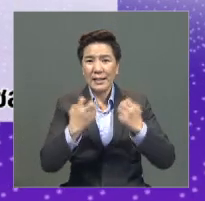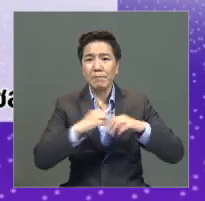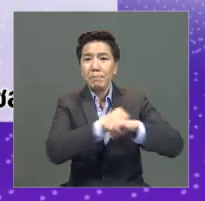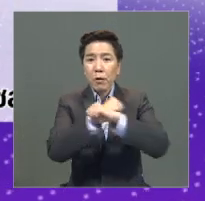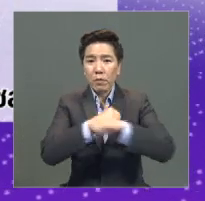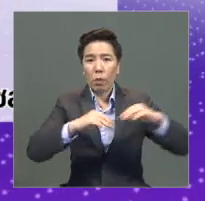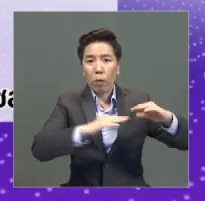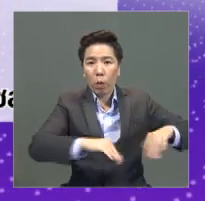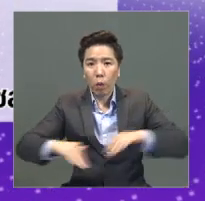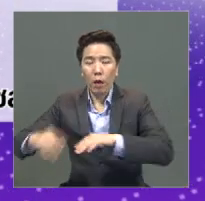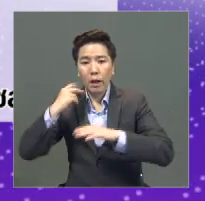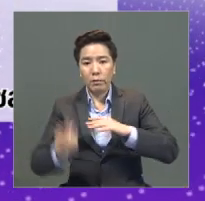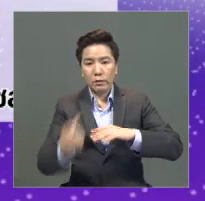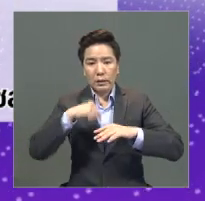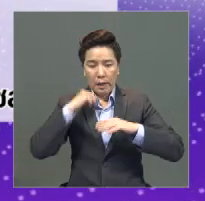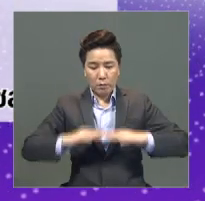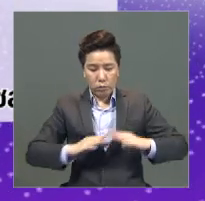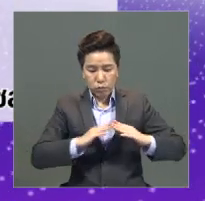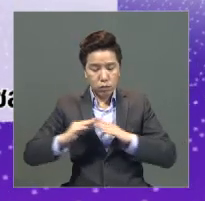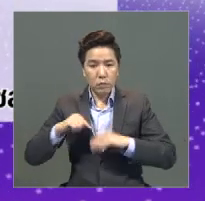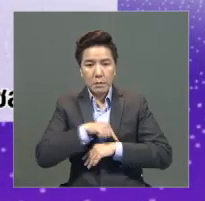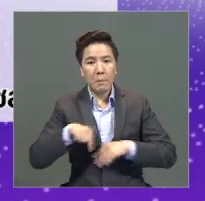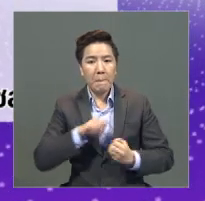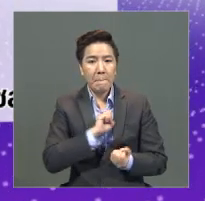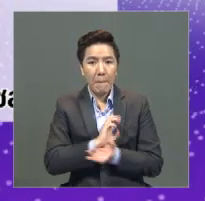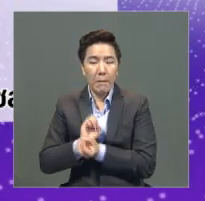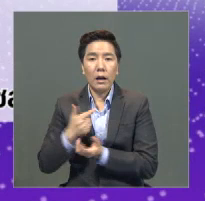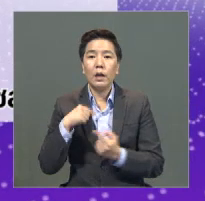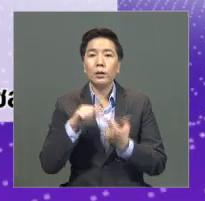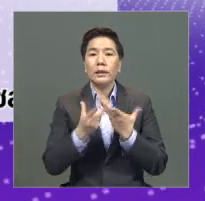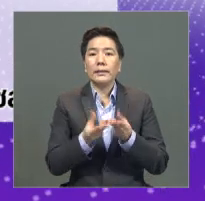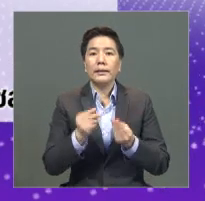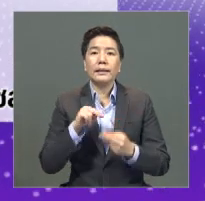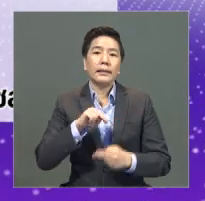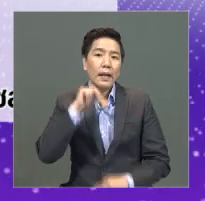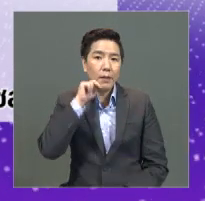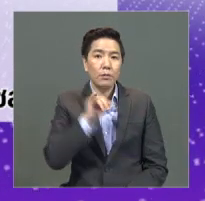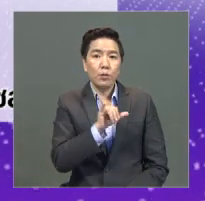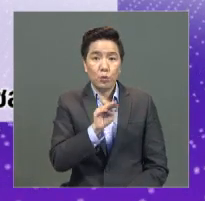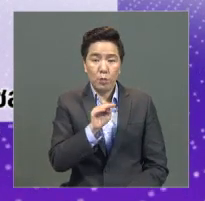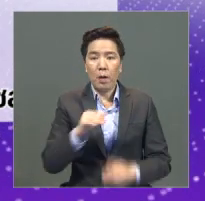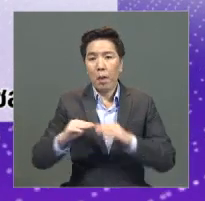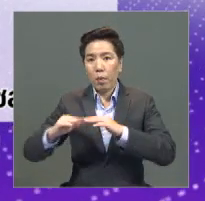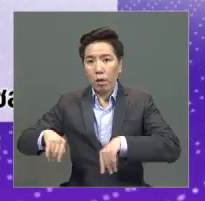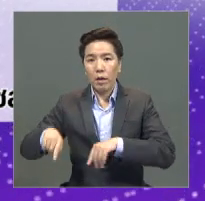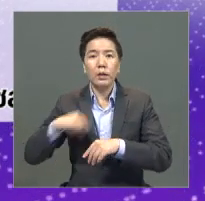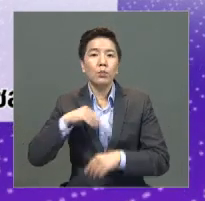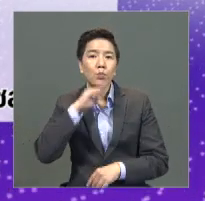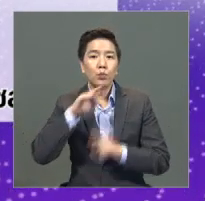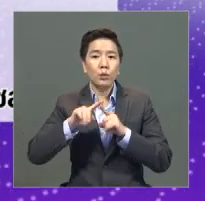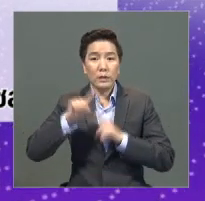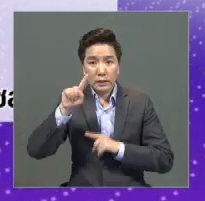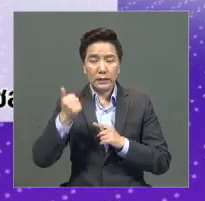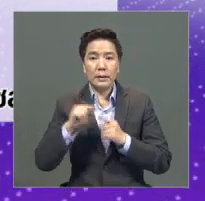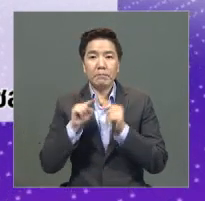ริมตะลิ่งมีพื้นที่ที่ได้รับผลกระทบหลายจุดนะครับอย่างเช่นคันดินแม่น้ำยมฝั่งขวาขาดบริเวณหมู่ 1ตำบล